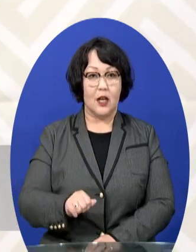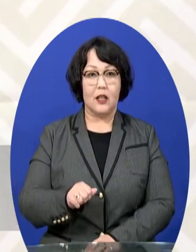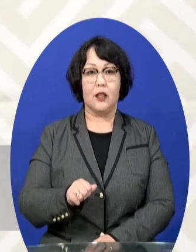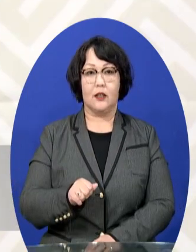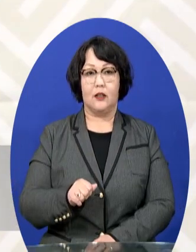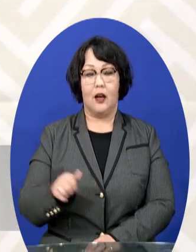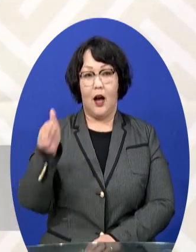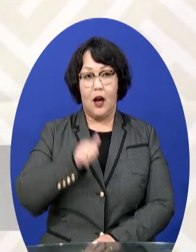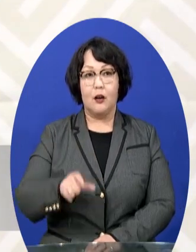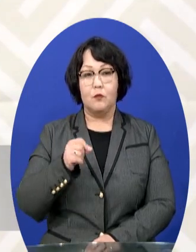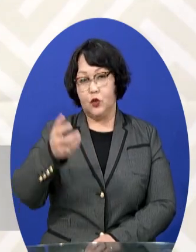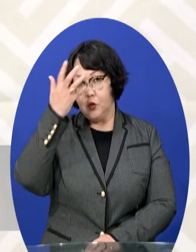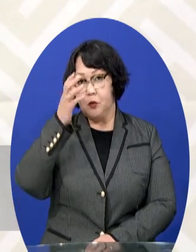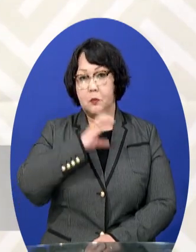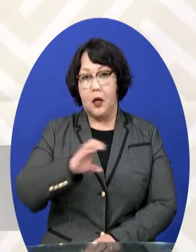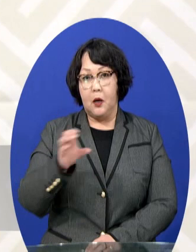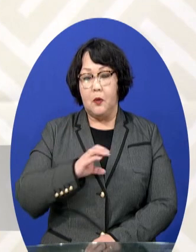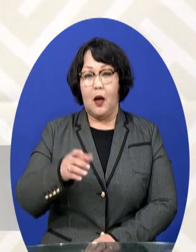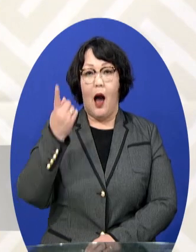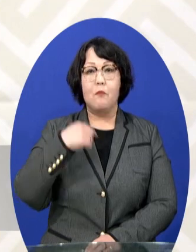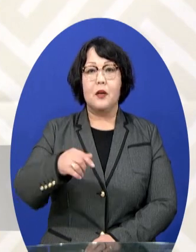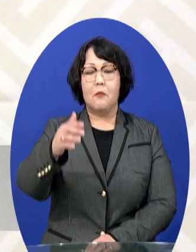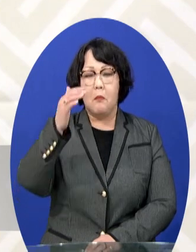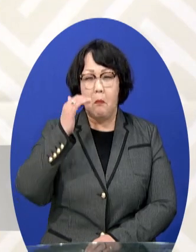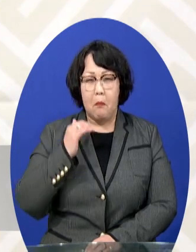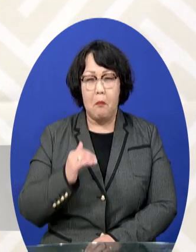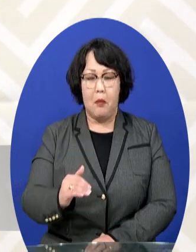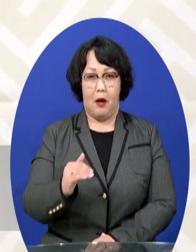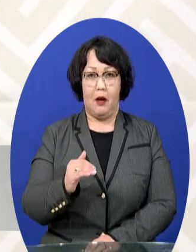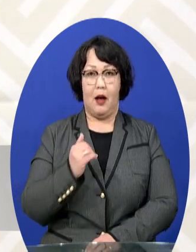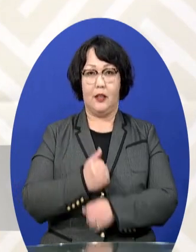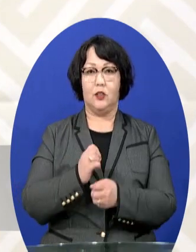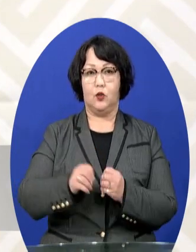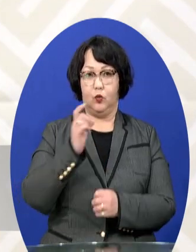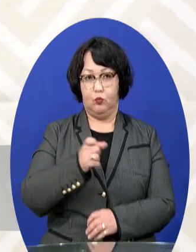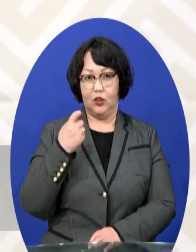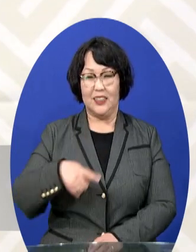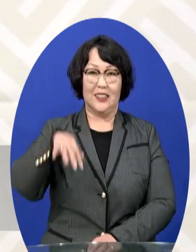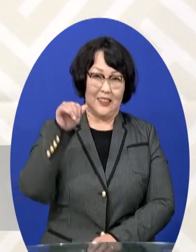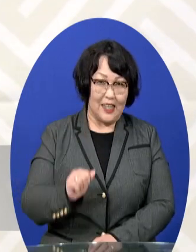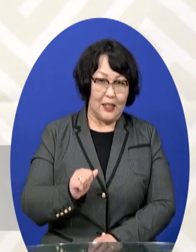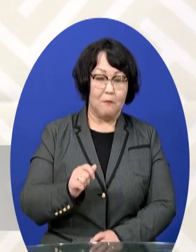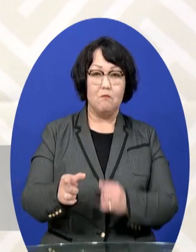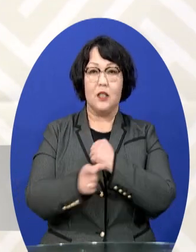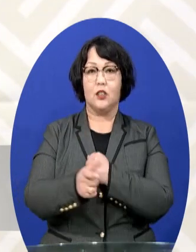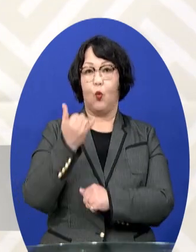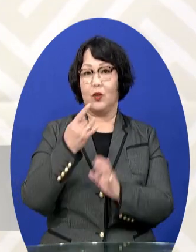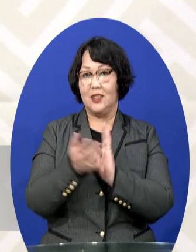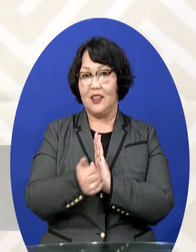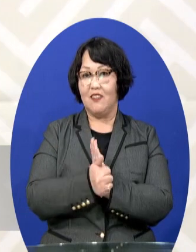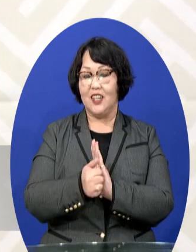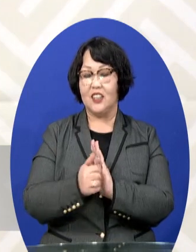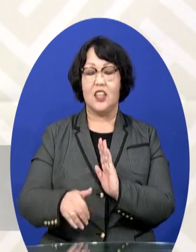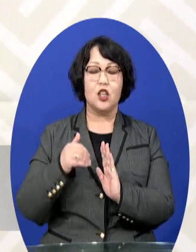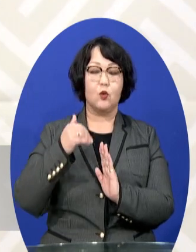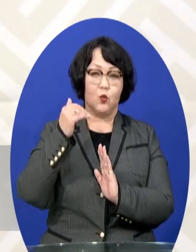одоо төрийн байгууллагуудын хувьд хамгийн доод хэмжээнд байдаг. Эдгээр ажилчдын одоо цалин хөлс мэрэгшлийн ур чадварыг дээшлүүлэх өн